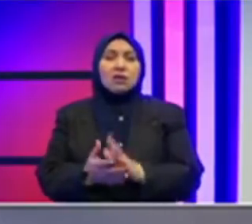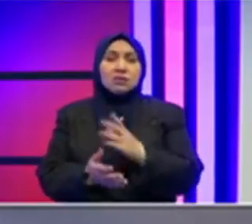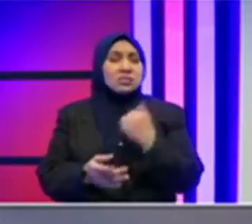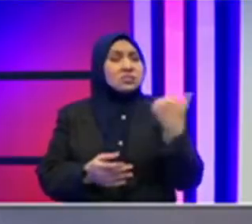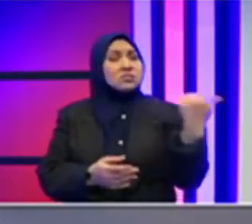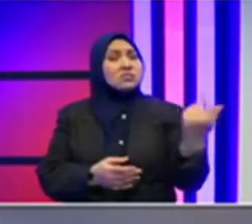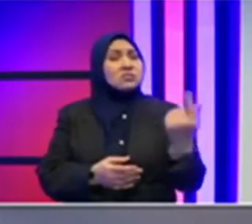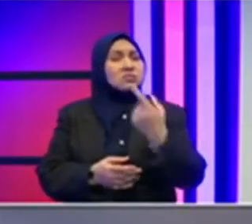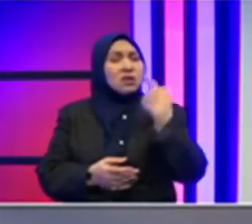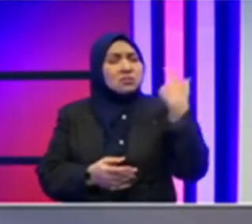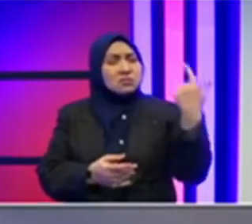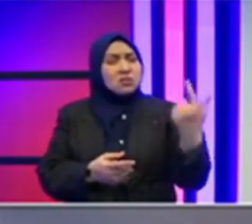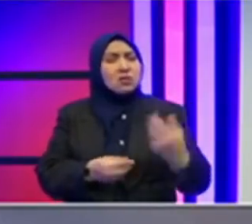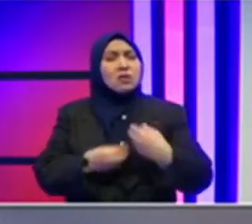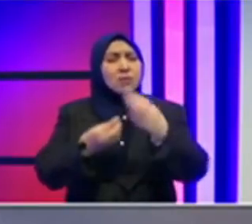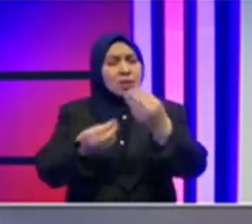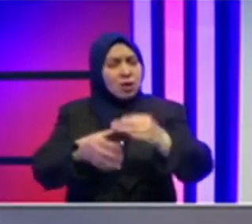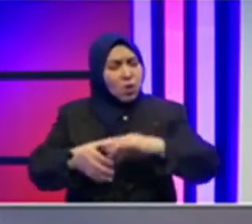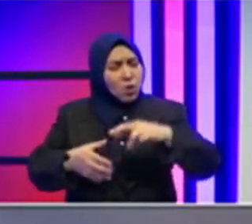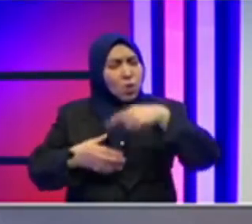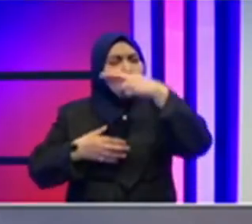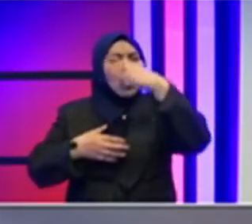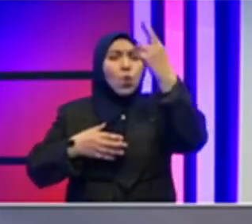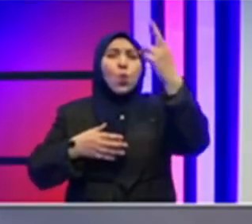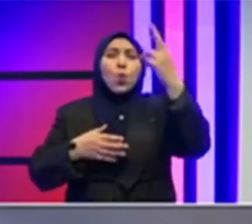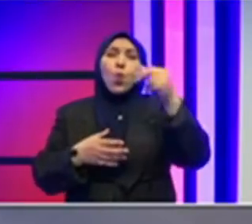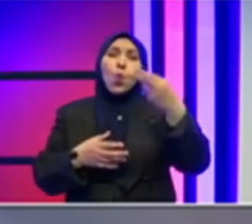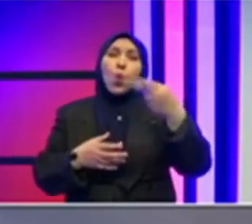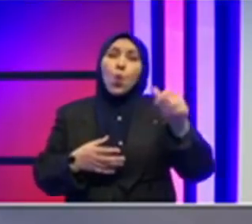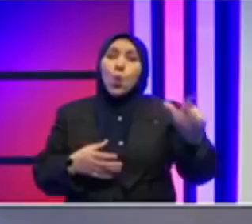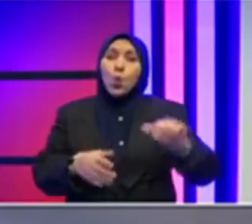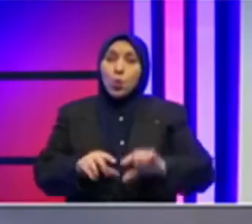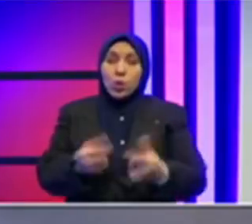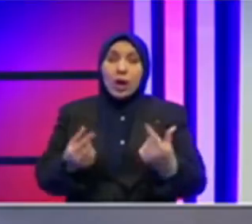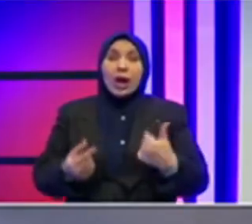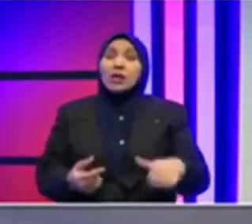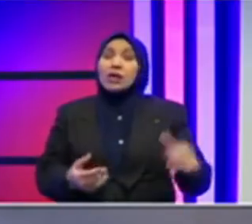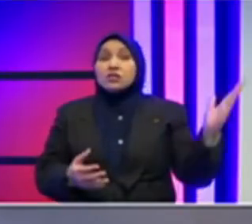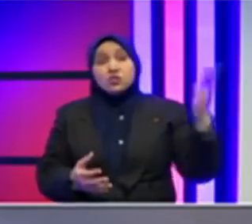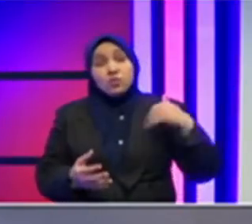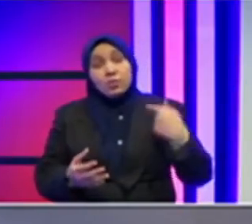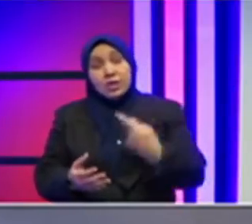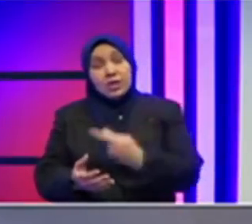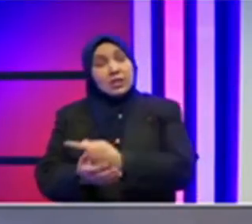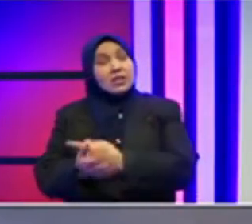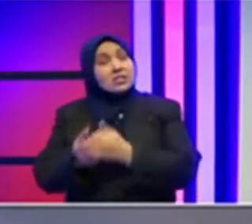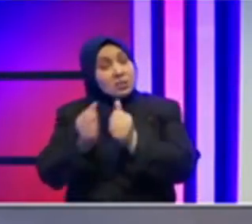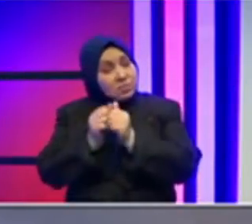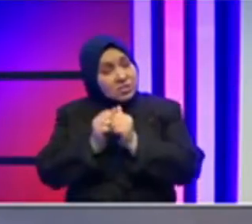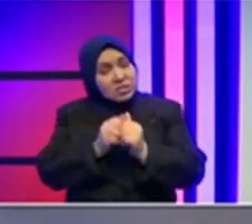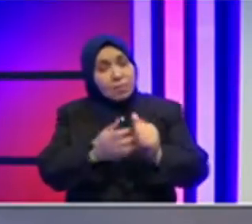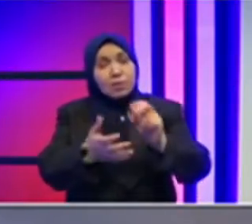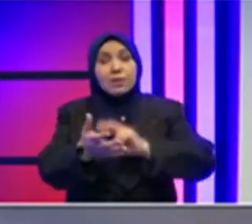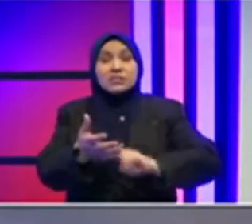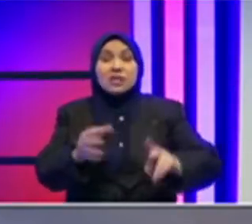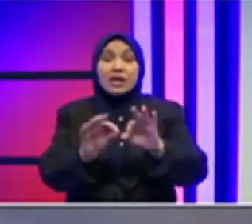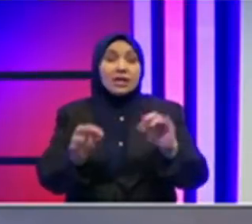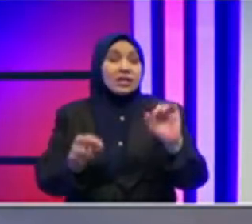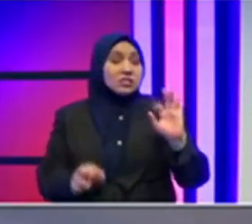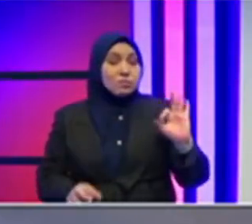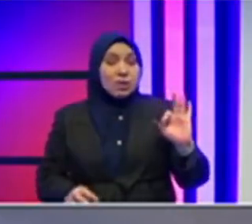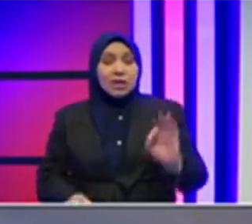senantiasa dibajai dengan ruh Al-Quran, insya-Allah taala. Amin ya rabbal alamin. Jom kita sama-sama baca tuan-tuan dan puan-puan ayat yang ke-9